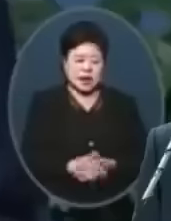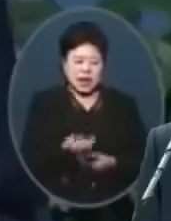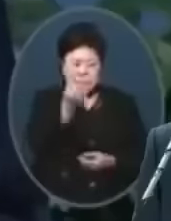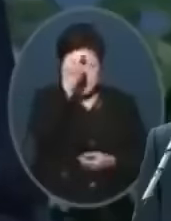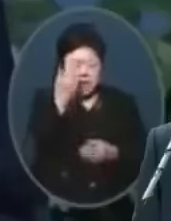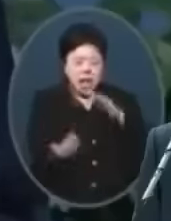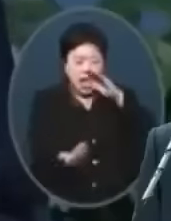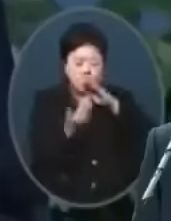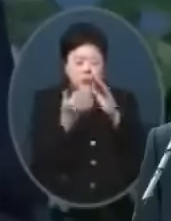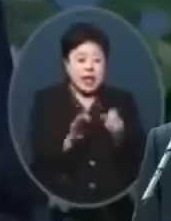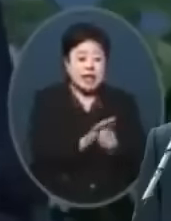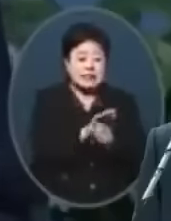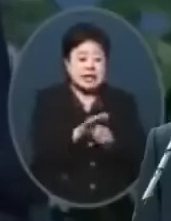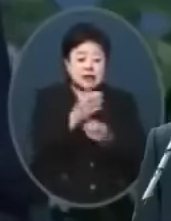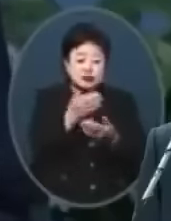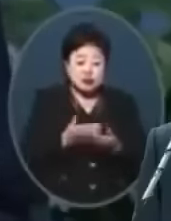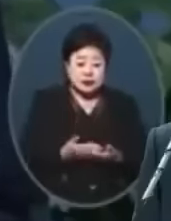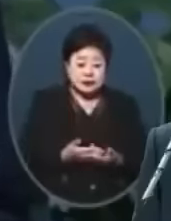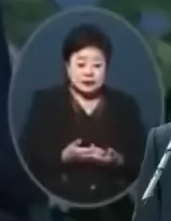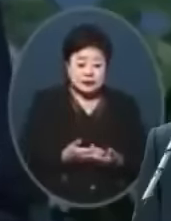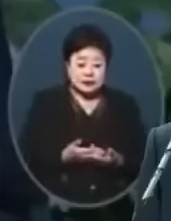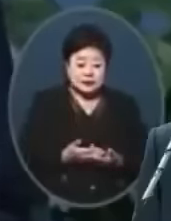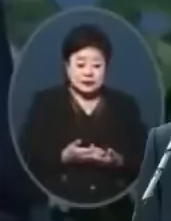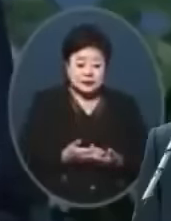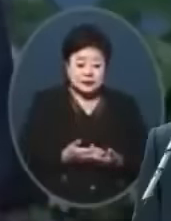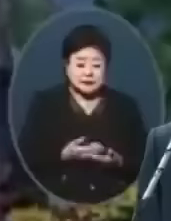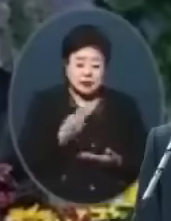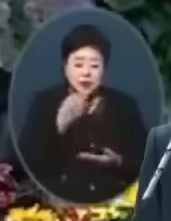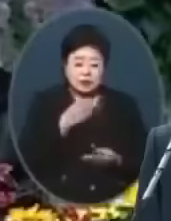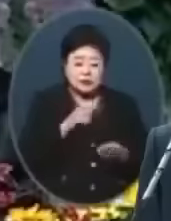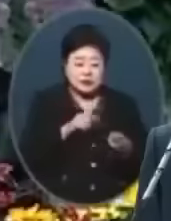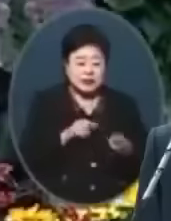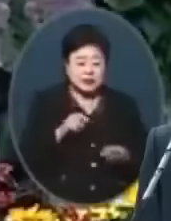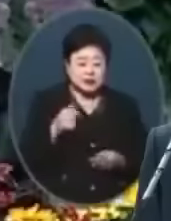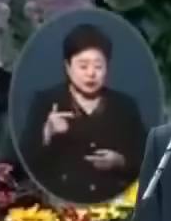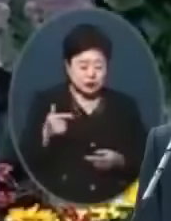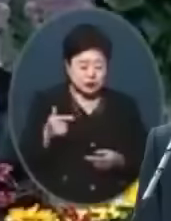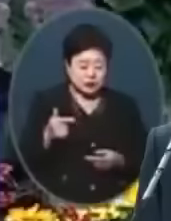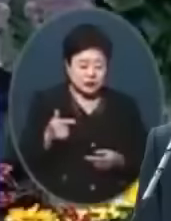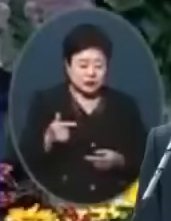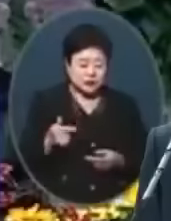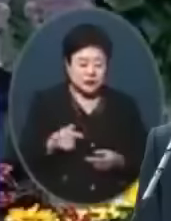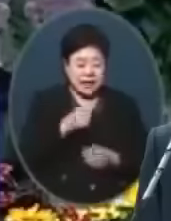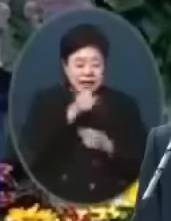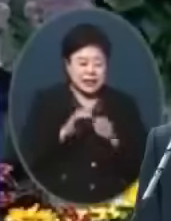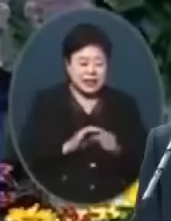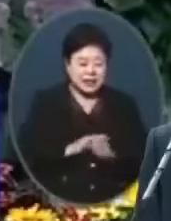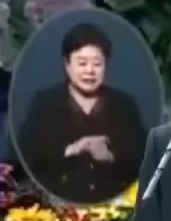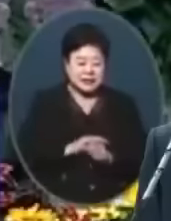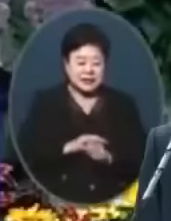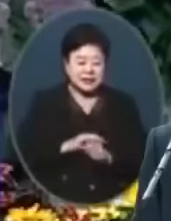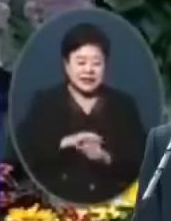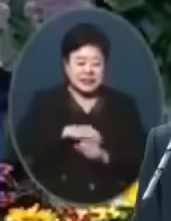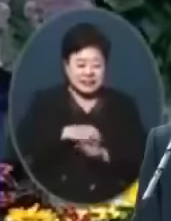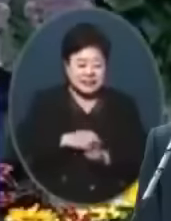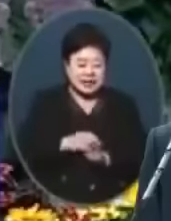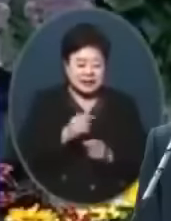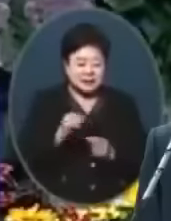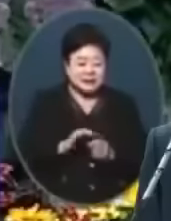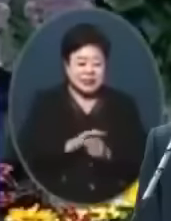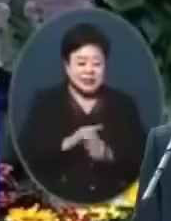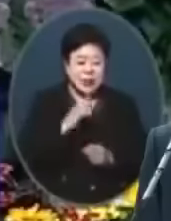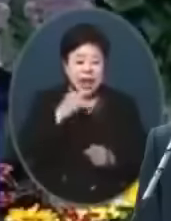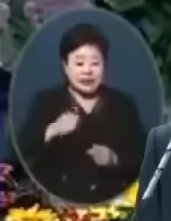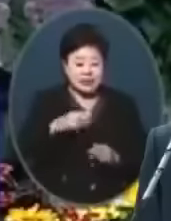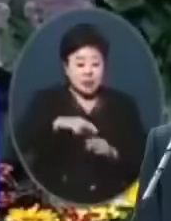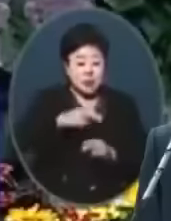것을 알 수 있는 것입니다. 요한복음 3장 16절에 하나님이 세상을 이처럼 사랑하사 독생자를